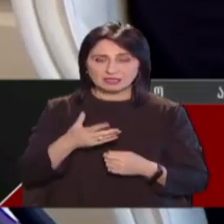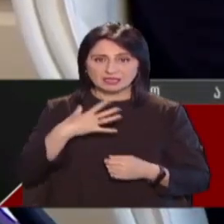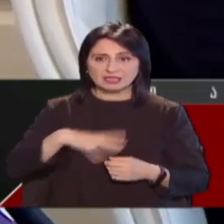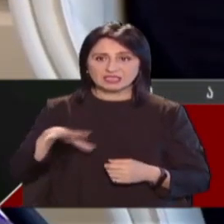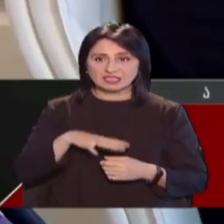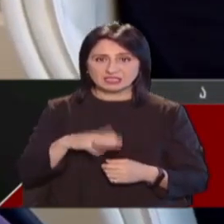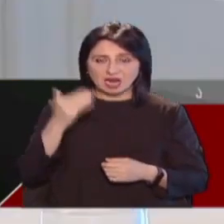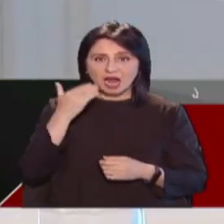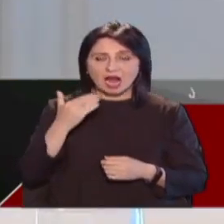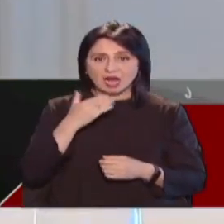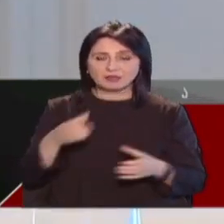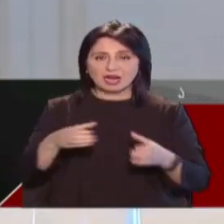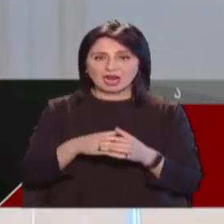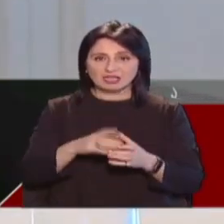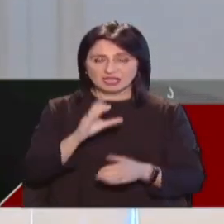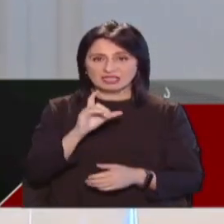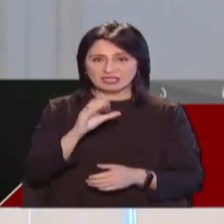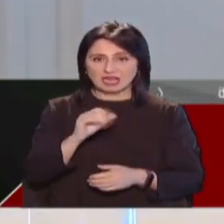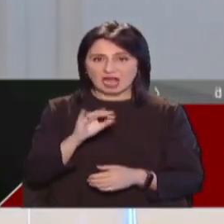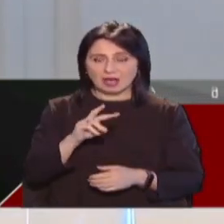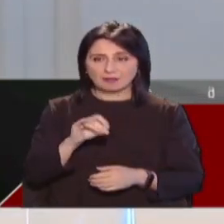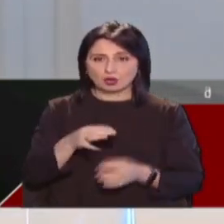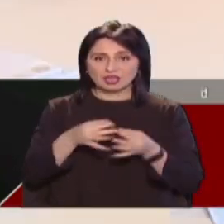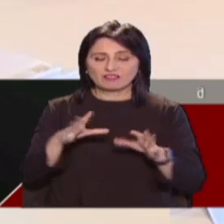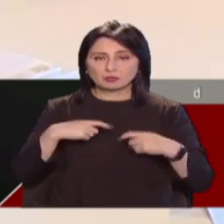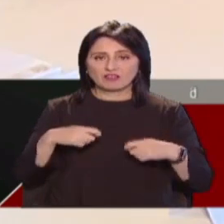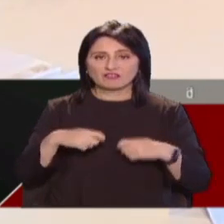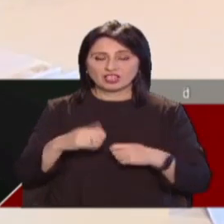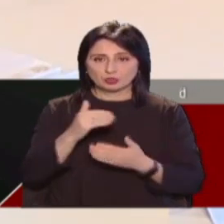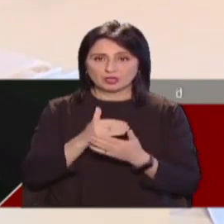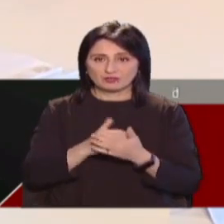საქართველოსა და არაბთა გაერთიანებულ საამიროებს შორის თავისუფალი